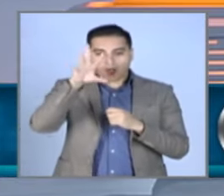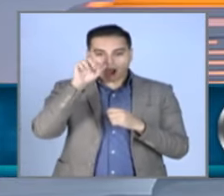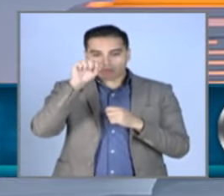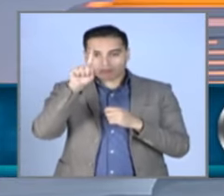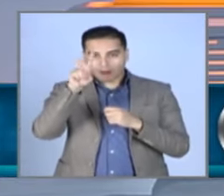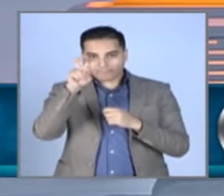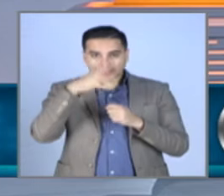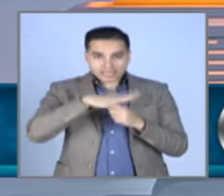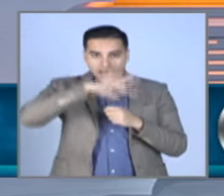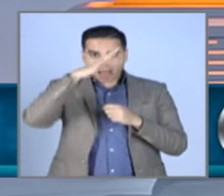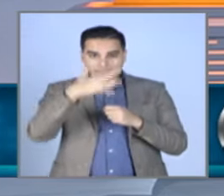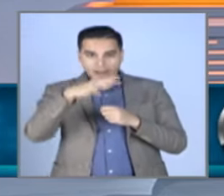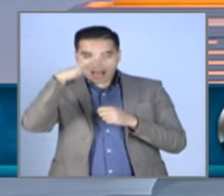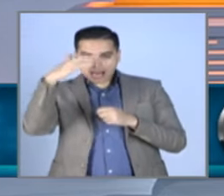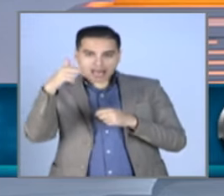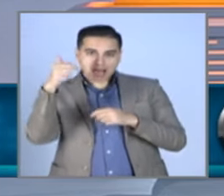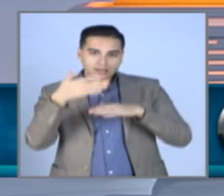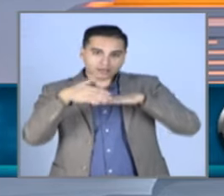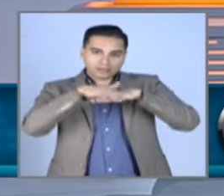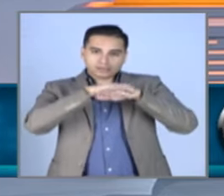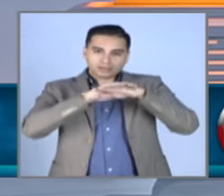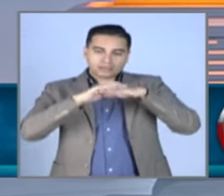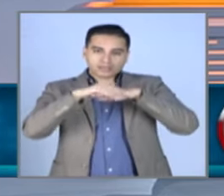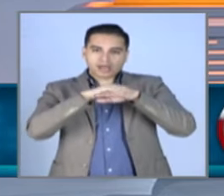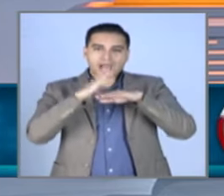بتتكون من كربونات الكالسيوم،